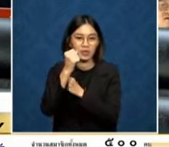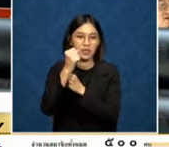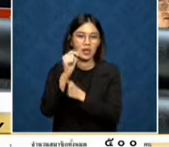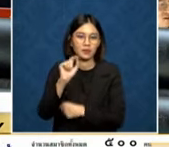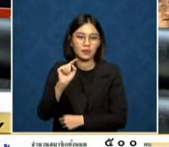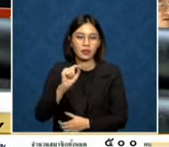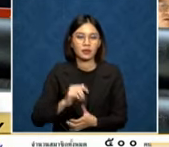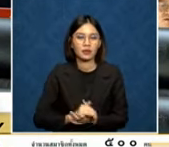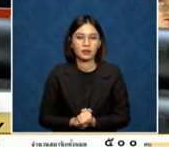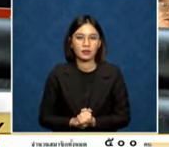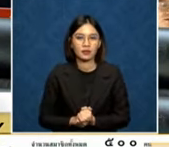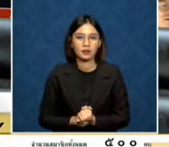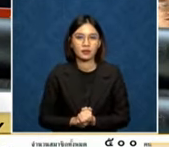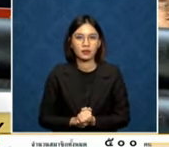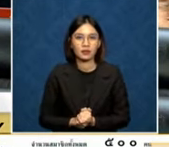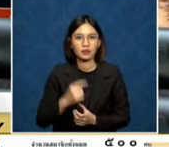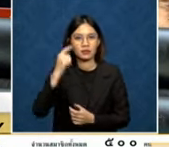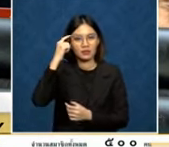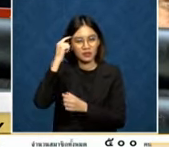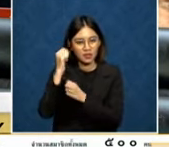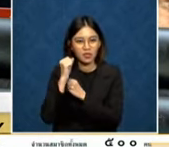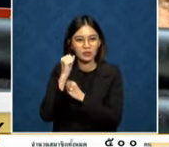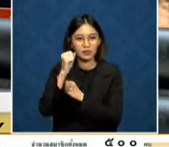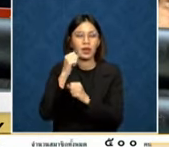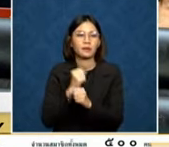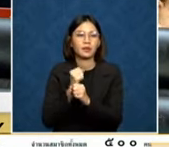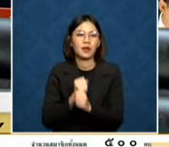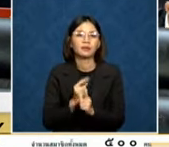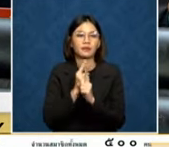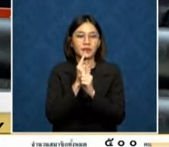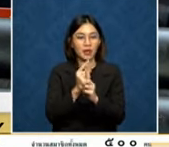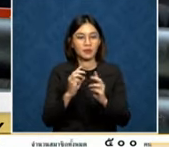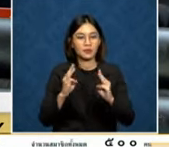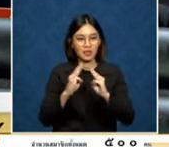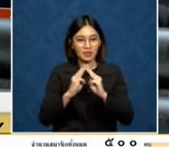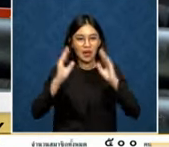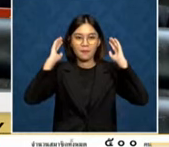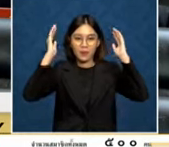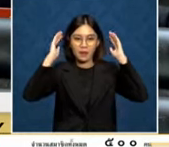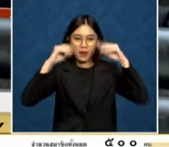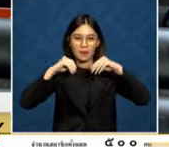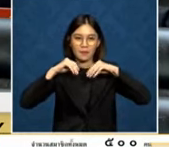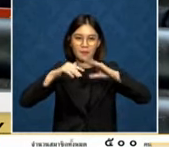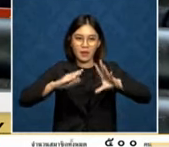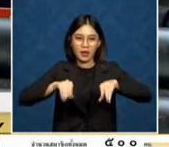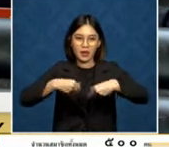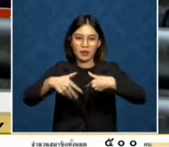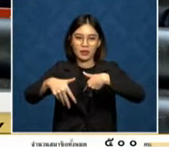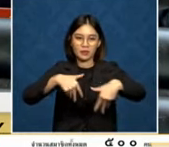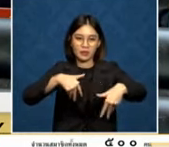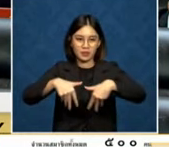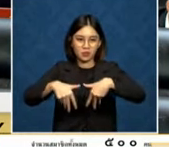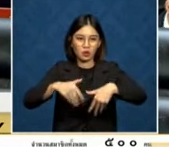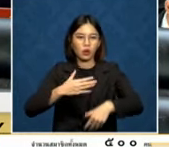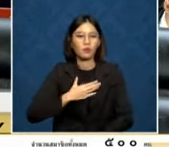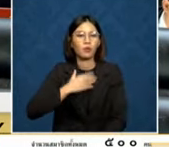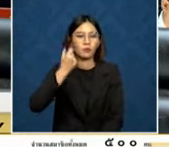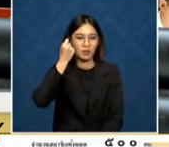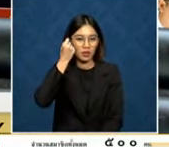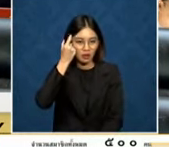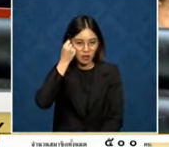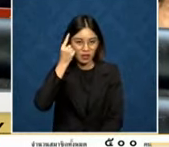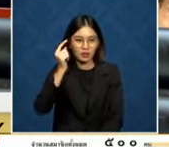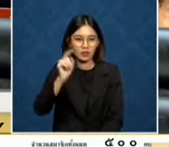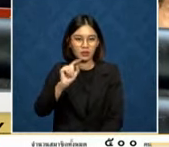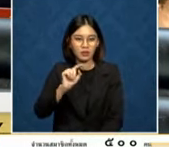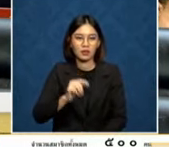ที่ท่านพยายามทำตามที่ท่านสัญญาหาเสียงไว้กับพี่น้องประชาชนกระผมเข้าใจดีครับ